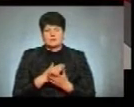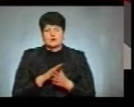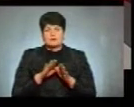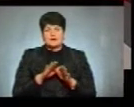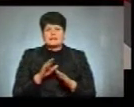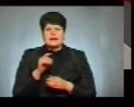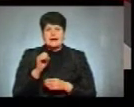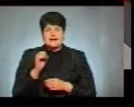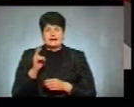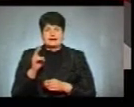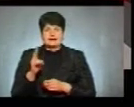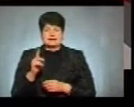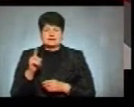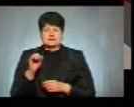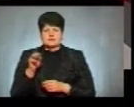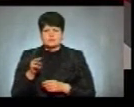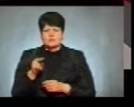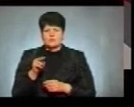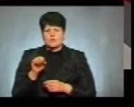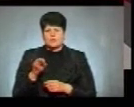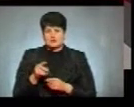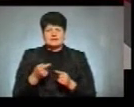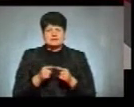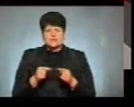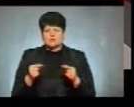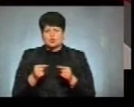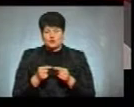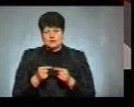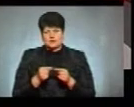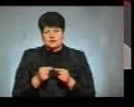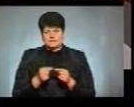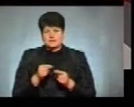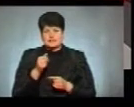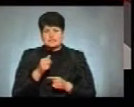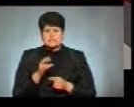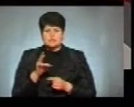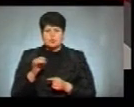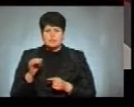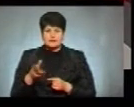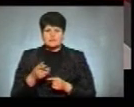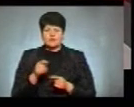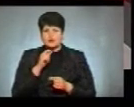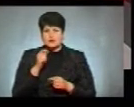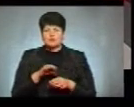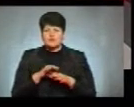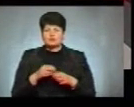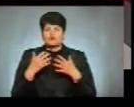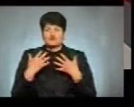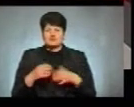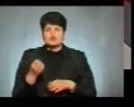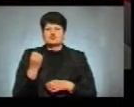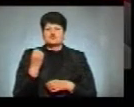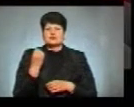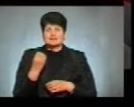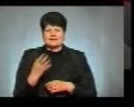екзит-поли. Екзит-поли – доволі точні інструменти соціологічні. Ну, скажімо, в Україні проведено вже